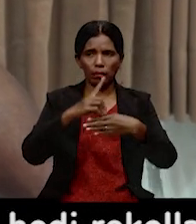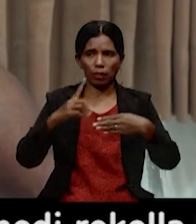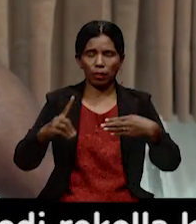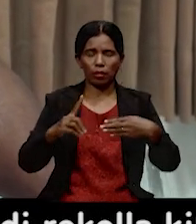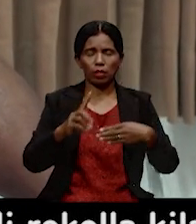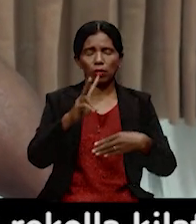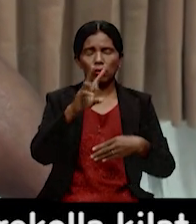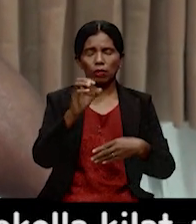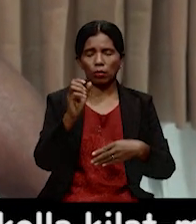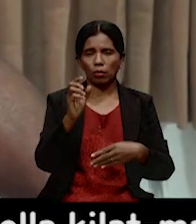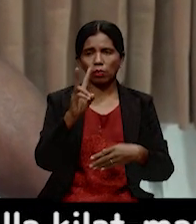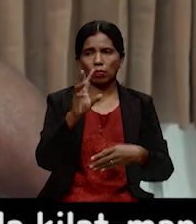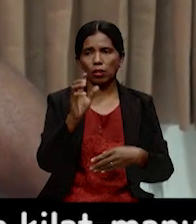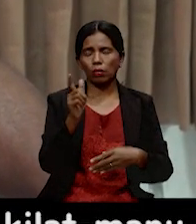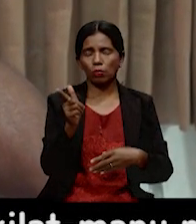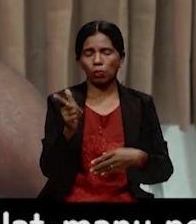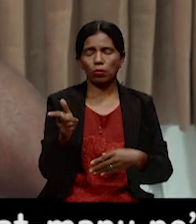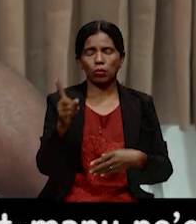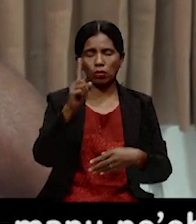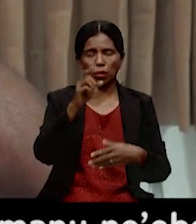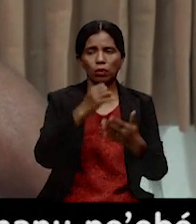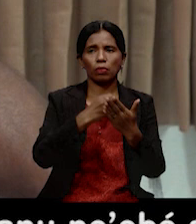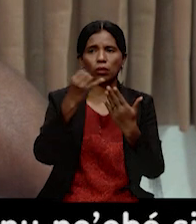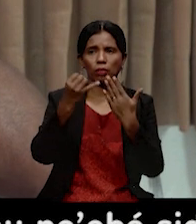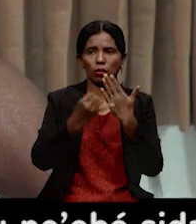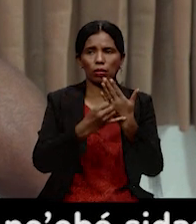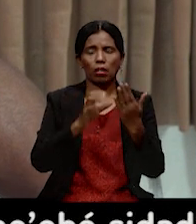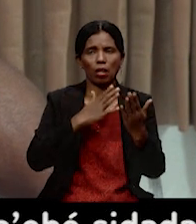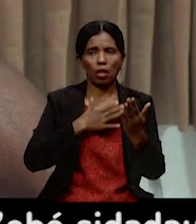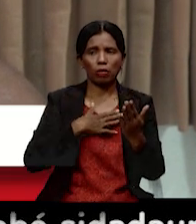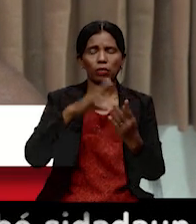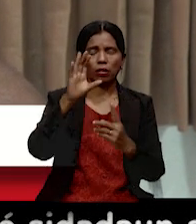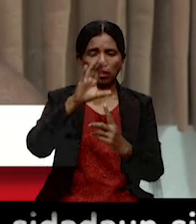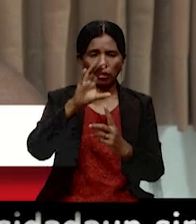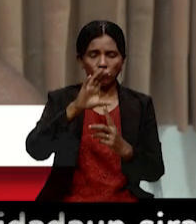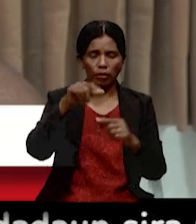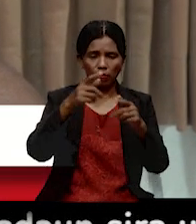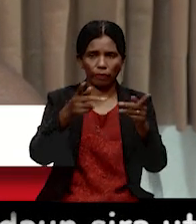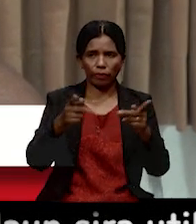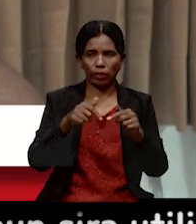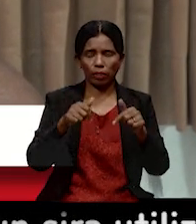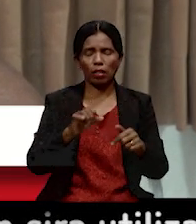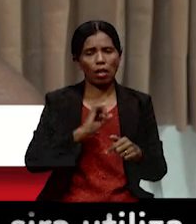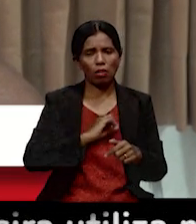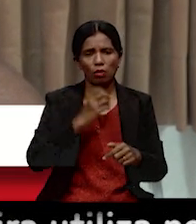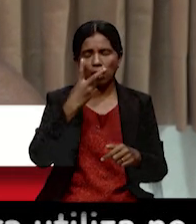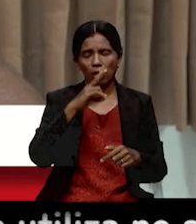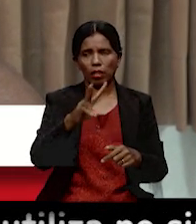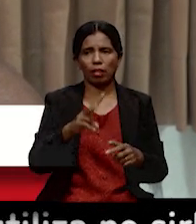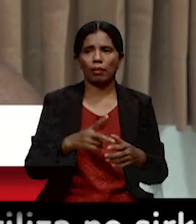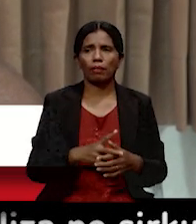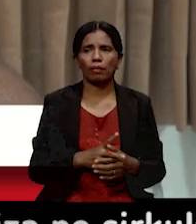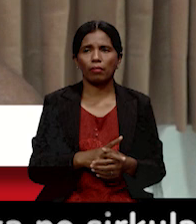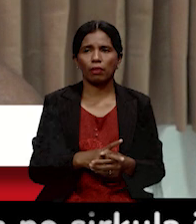de julho. Hau sefia iha departement ida ne. Mas na realidade, hau